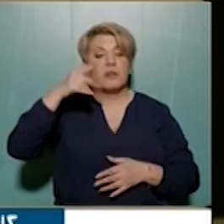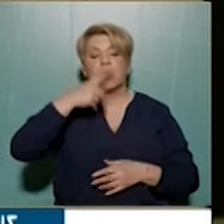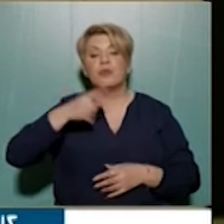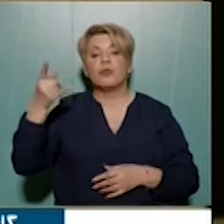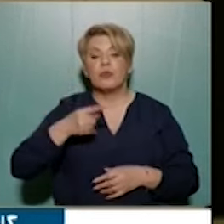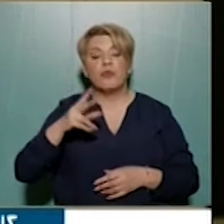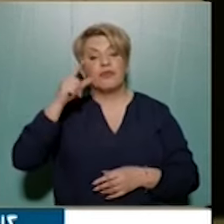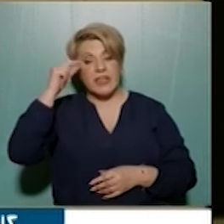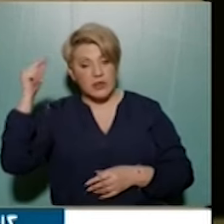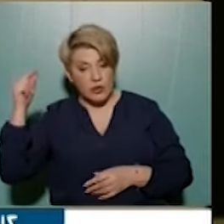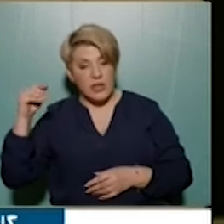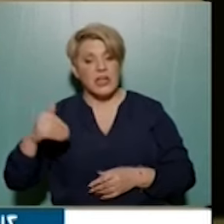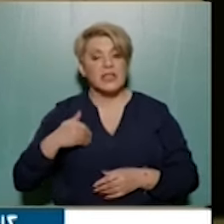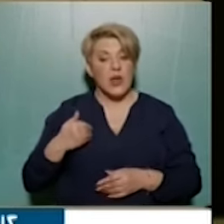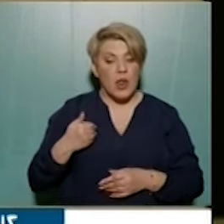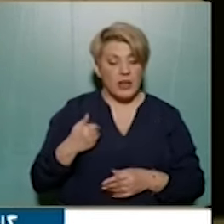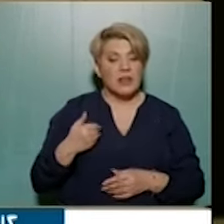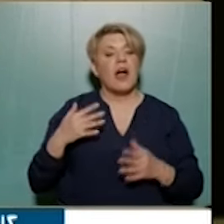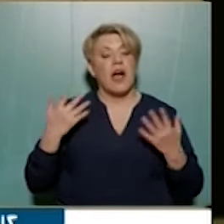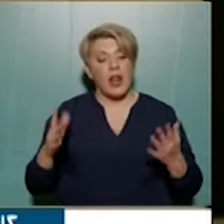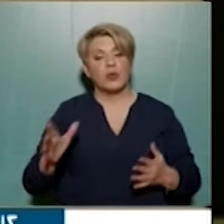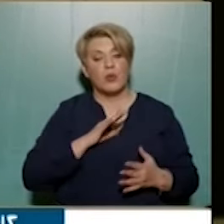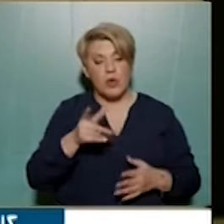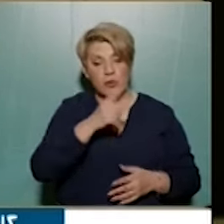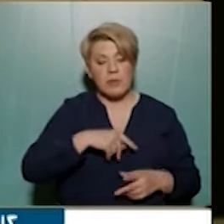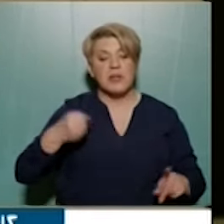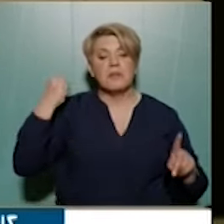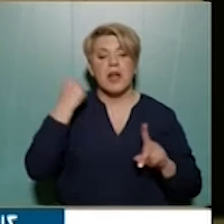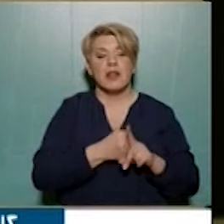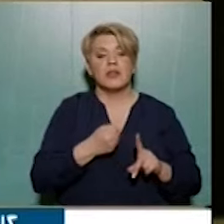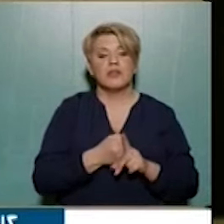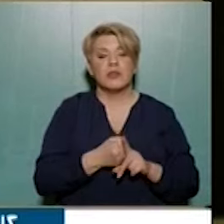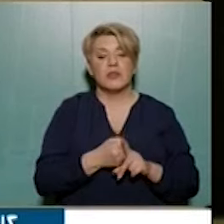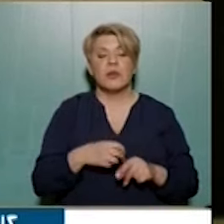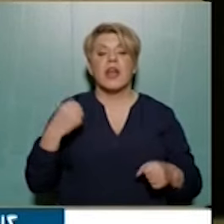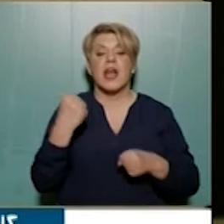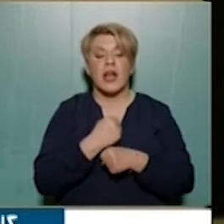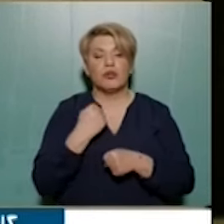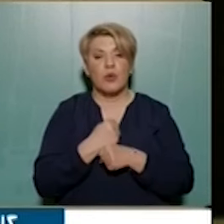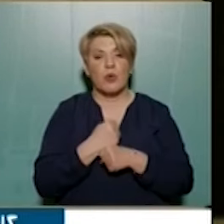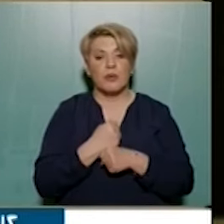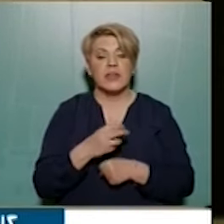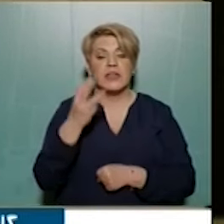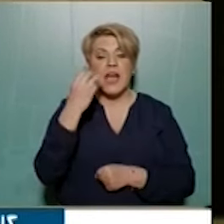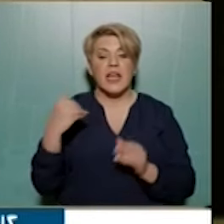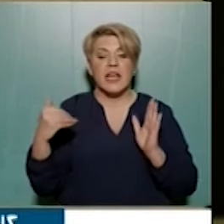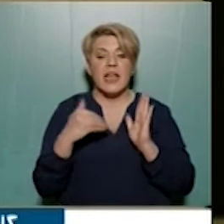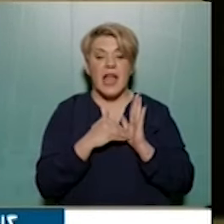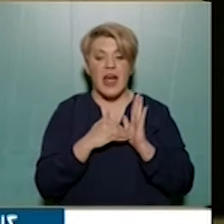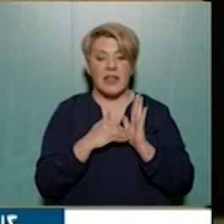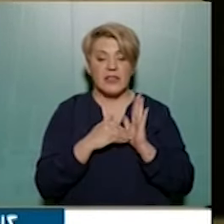πλειοψηφίας όχι μόνο των φοιτητών και της νεολαίας αλλά του λαού με την πάλη τους, τους εργαζόμενους και τους